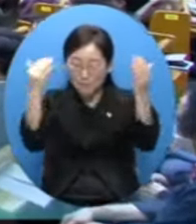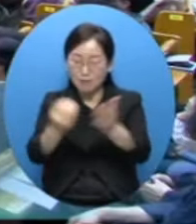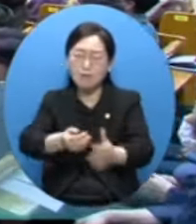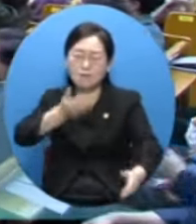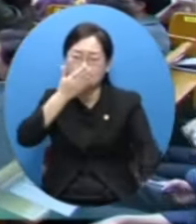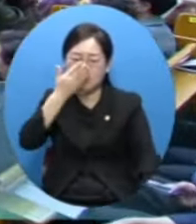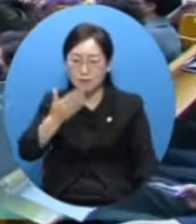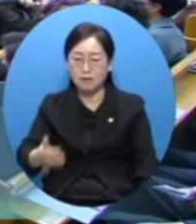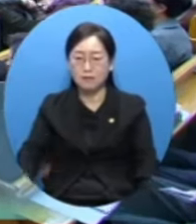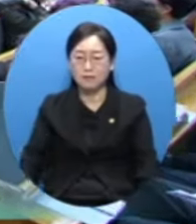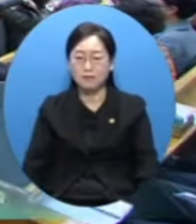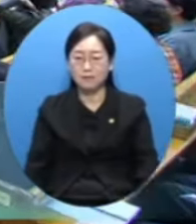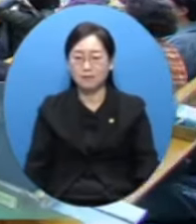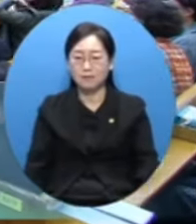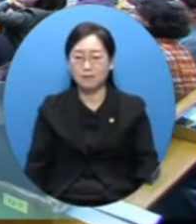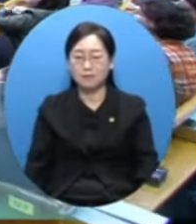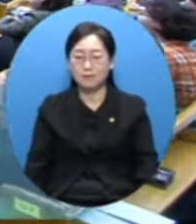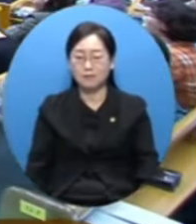없느니라 하시니.